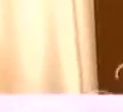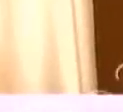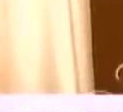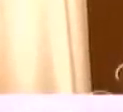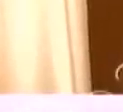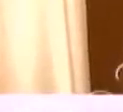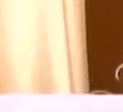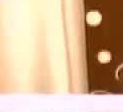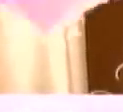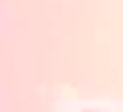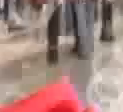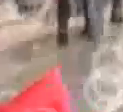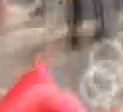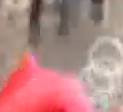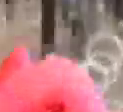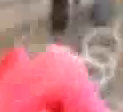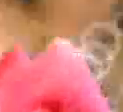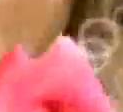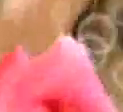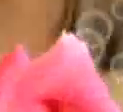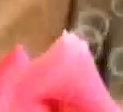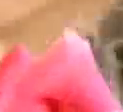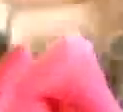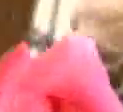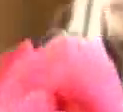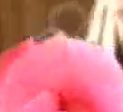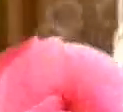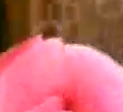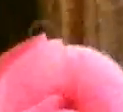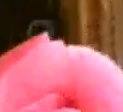to dress just like Kate. So.